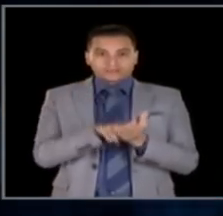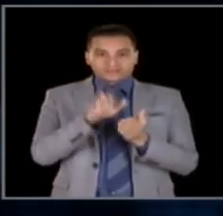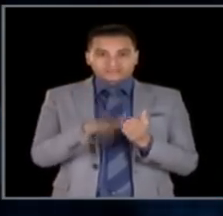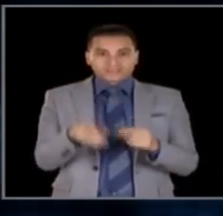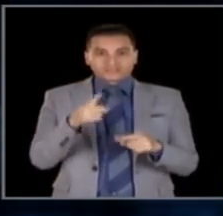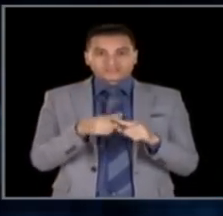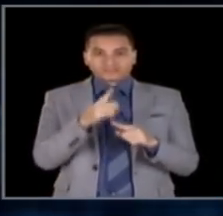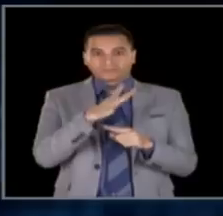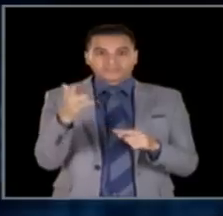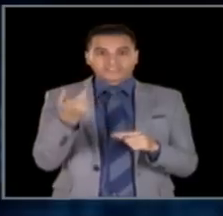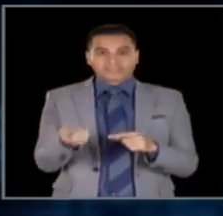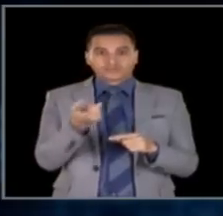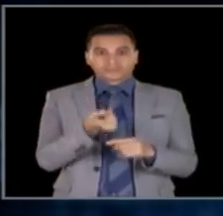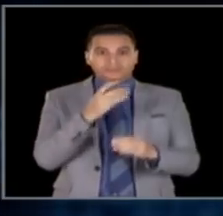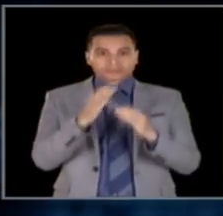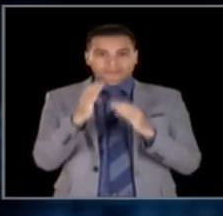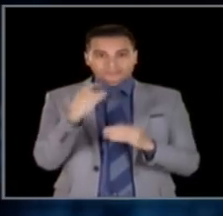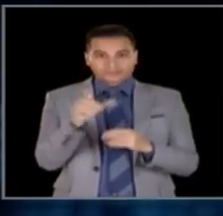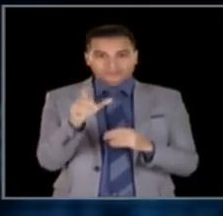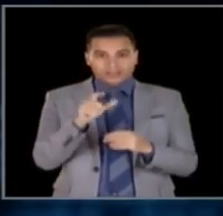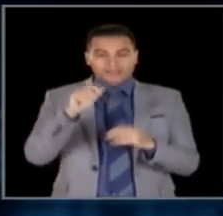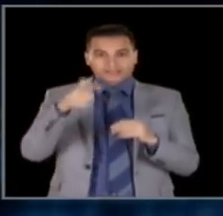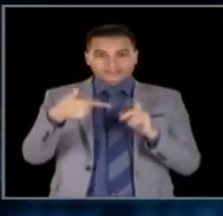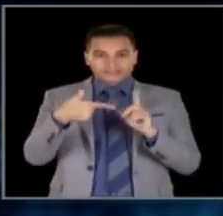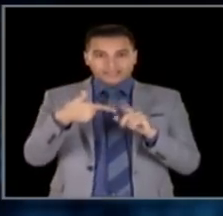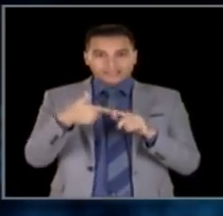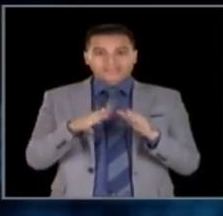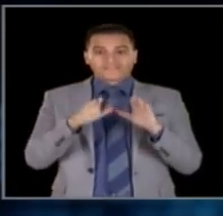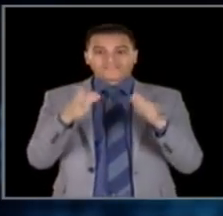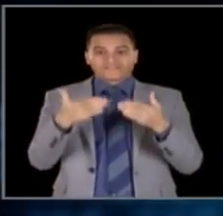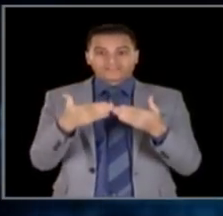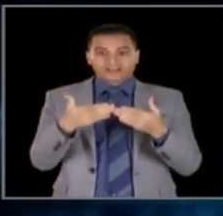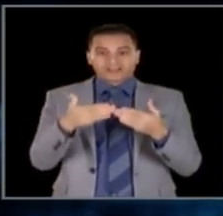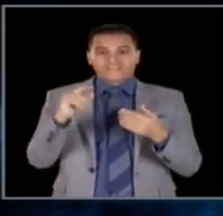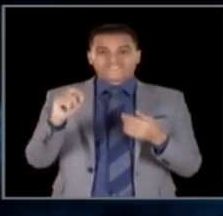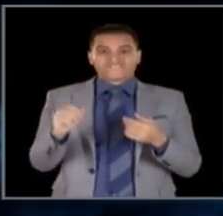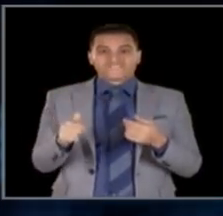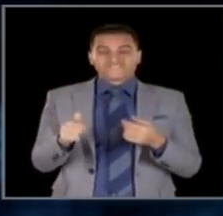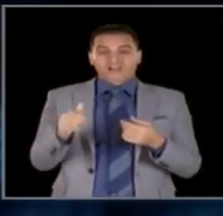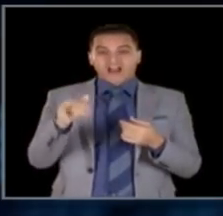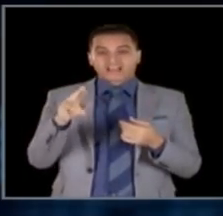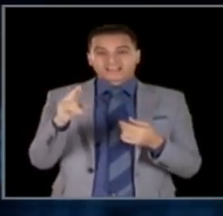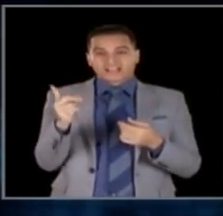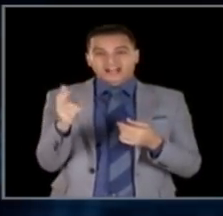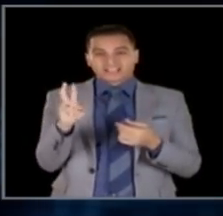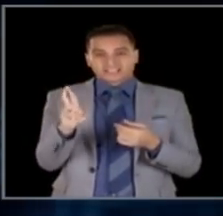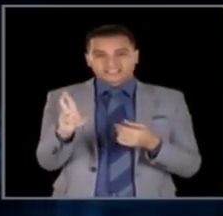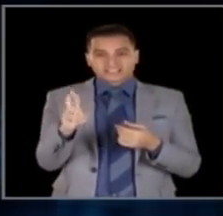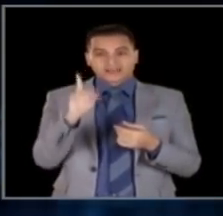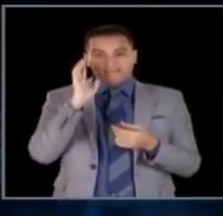و155 نقطة إجابات صحيحة. في المركز الثاني فريق فايترز بثلاث نقاط